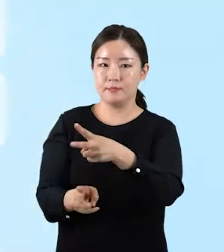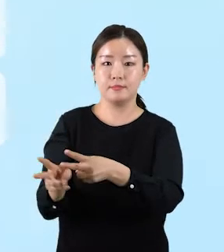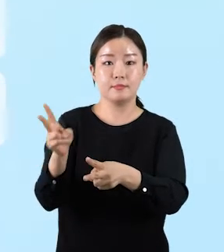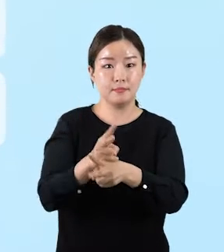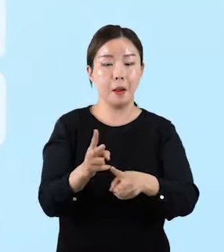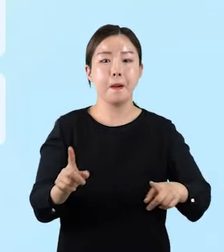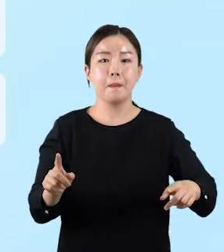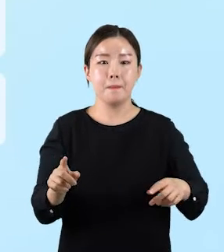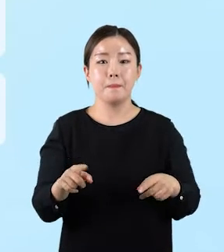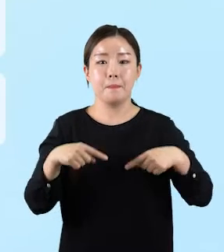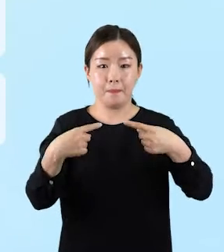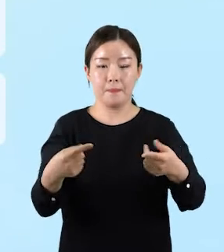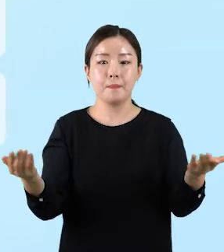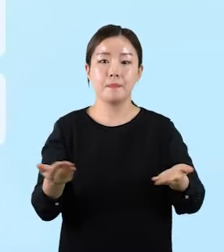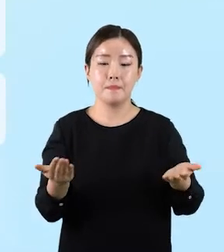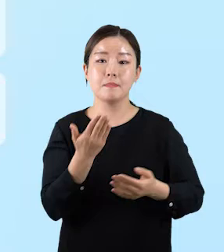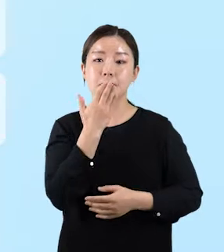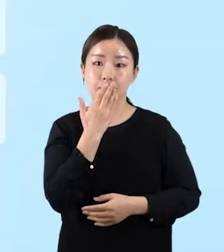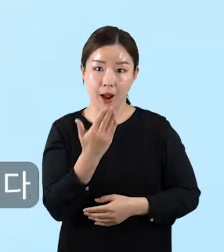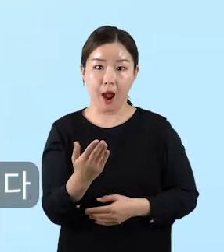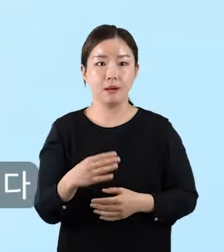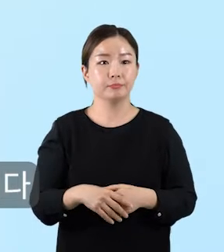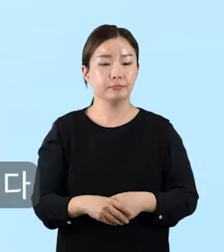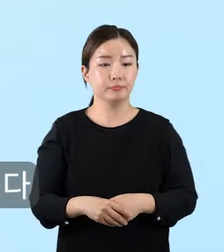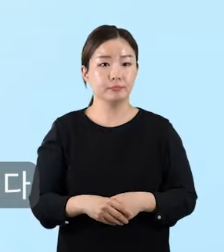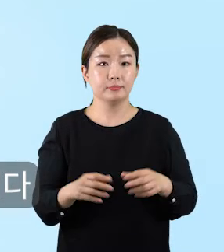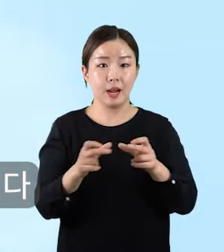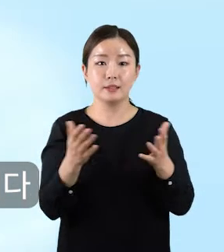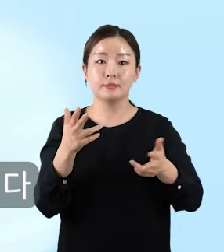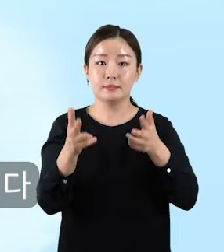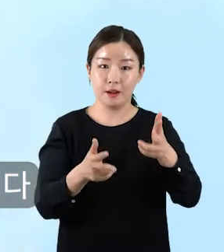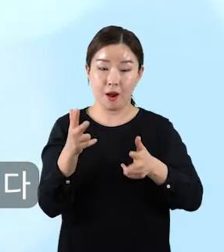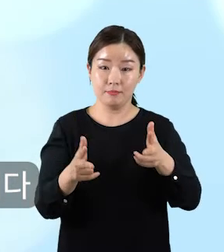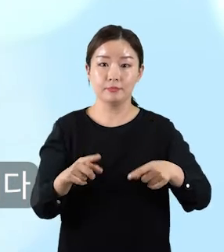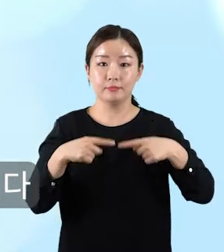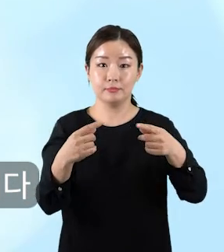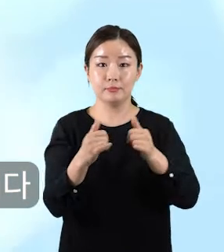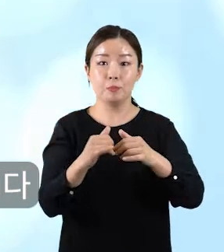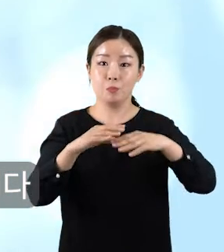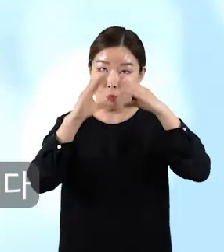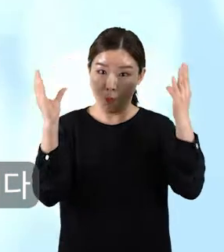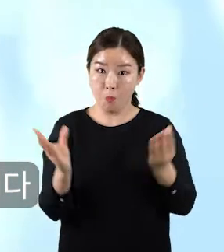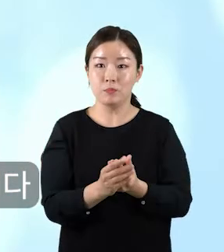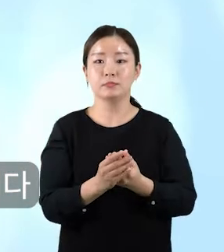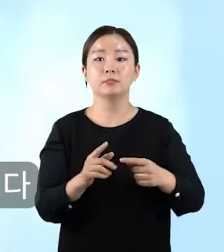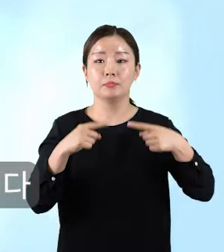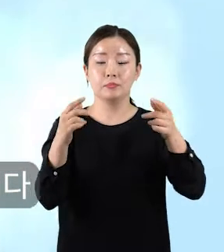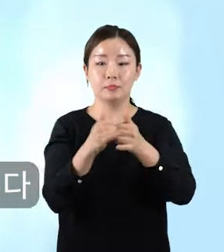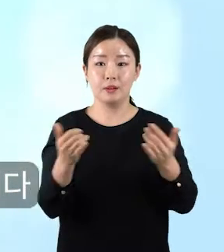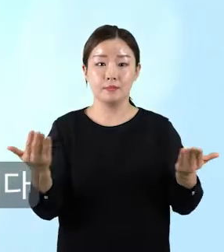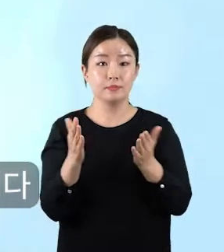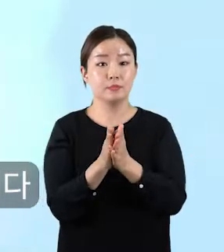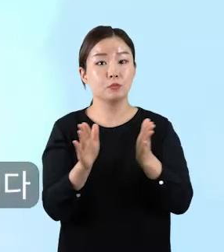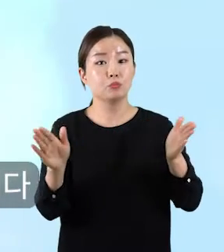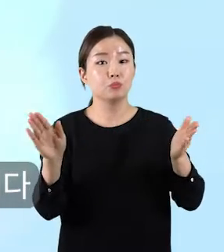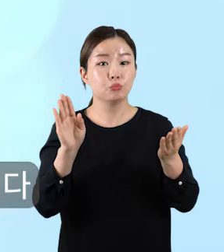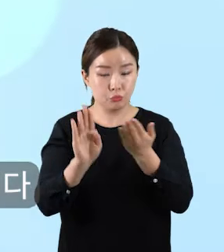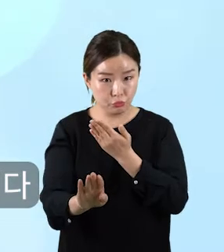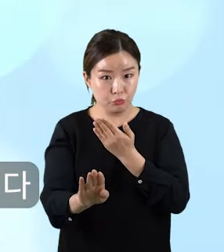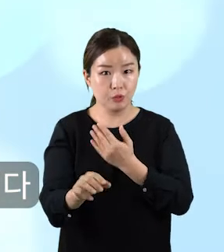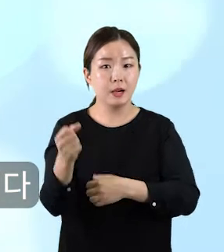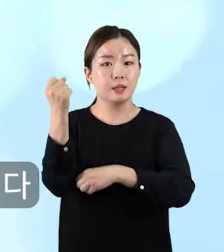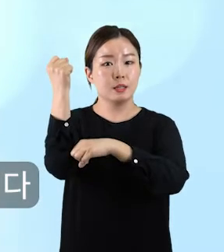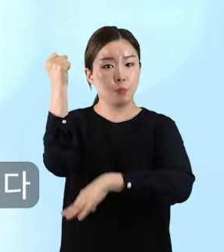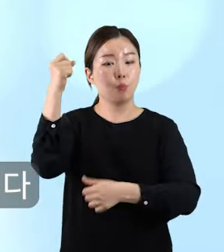2년 이상 반복 참여가 가능합니다. 장애인 일자리에 참여하는 모든 참여자는 사업 개시 후 해당 분기